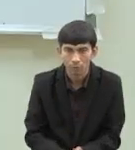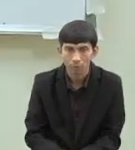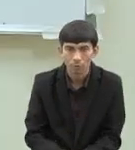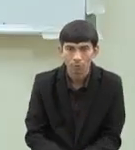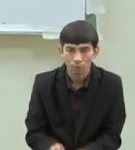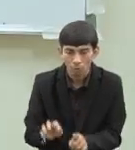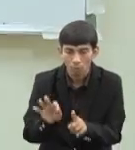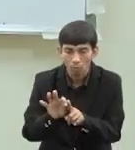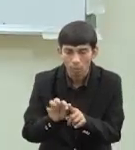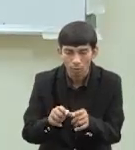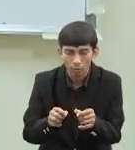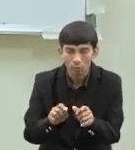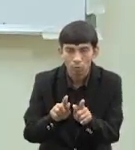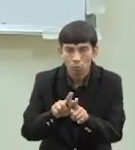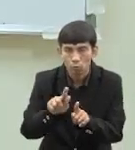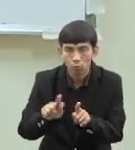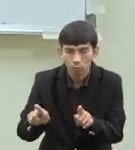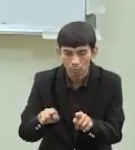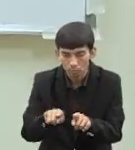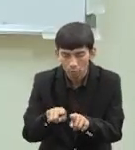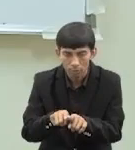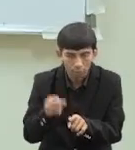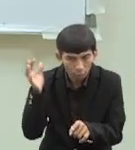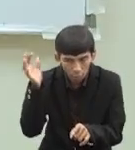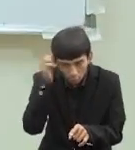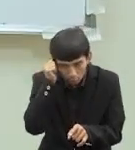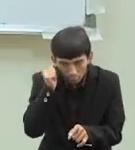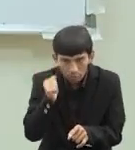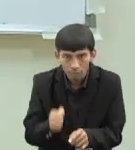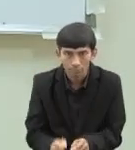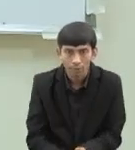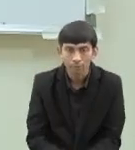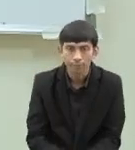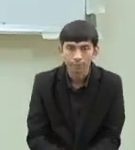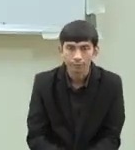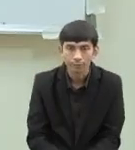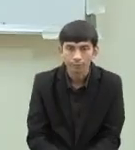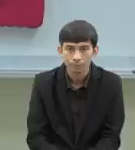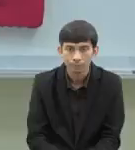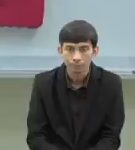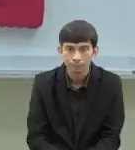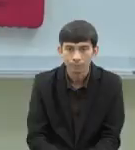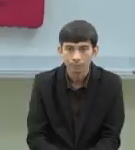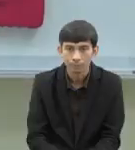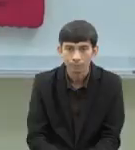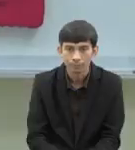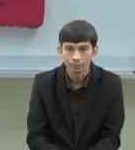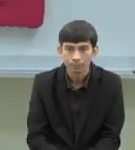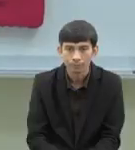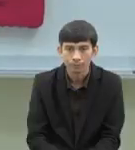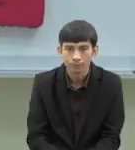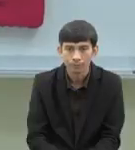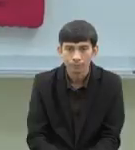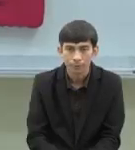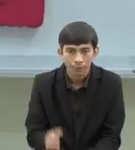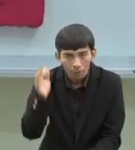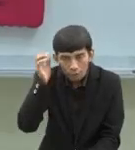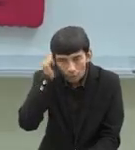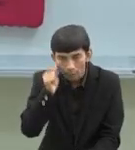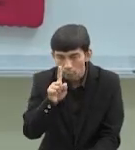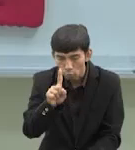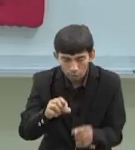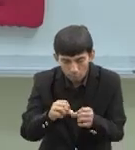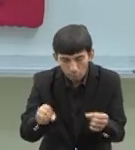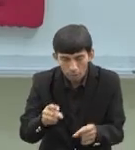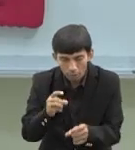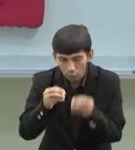vẹt. Chuôn đôi khi tà đà là tặng ờ. Con thấy chăm á con á. Các bạn chấp áp cầm nạp hình chân ấy. Chà. Con chăm đang mà là bác ở